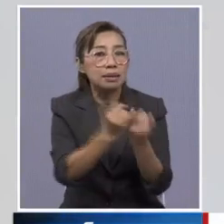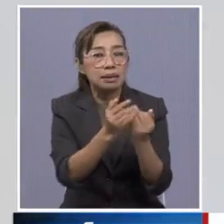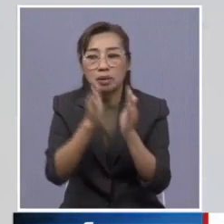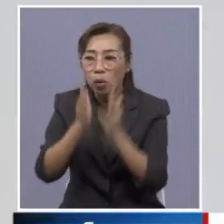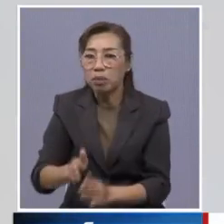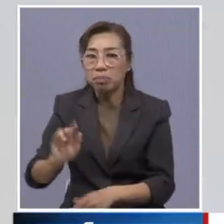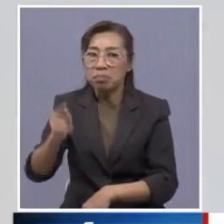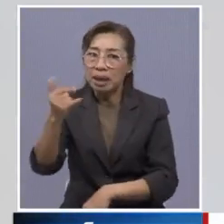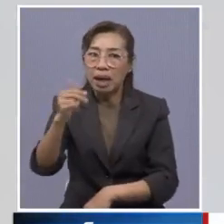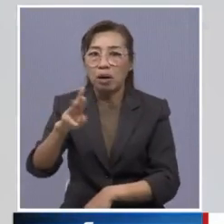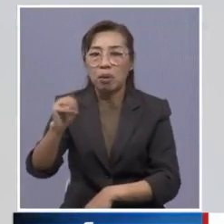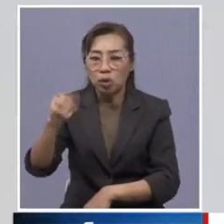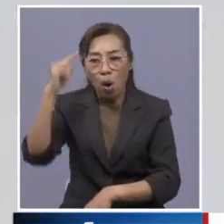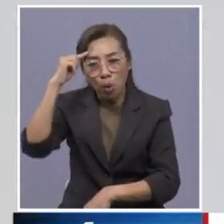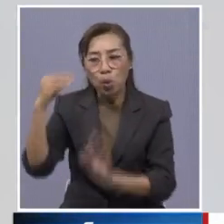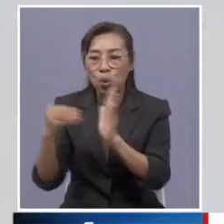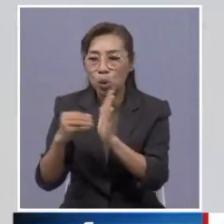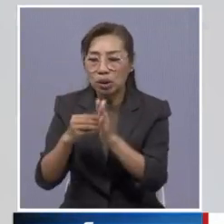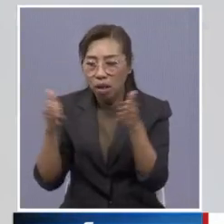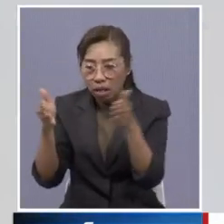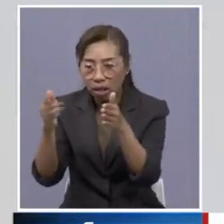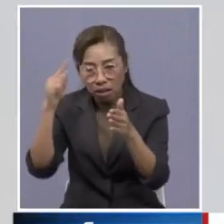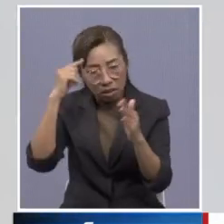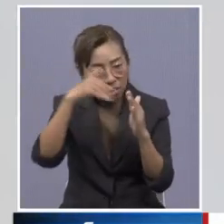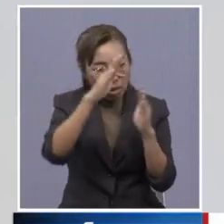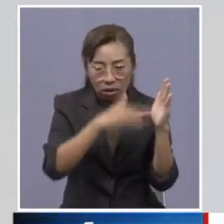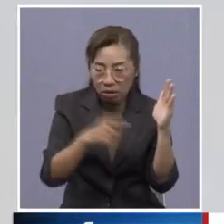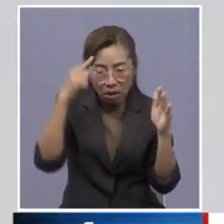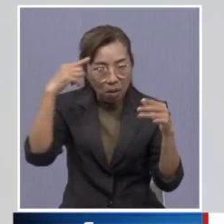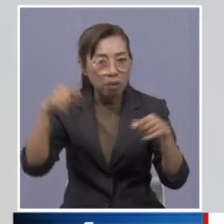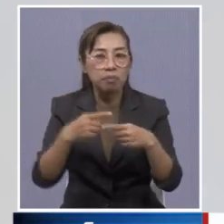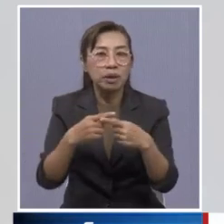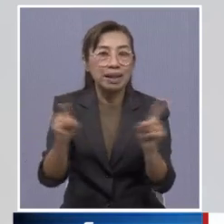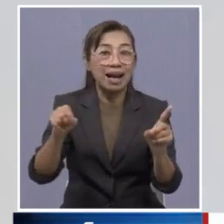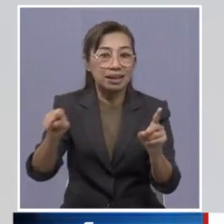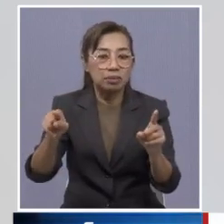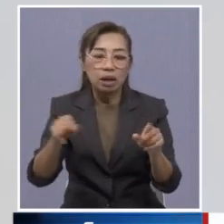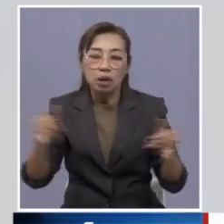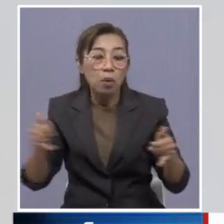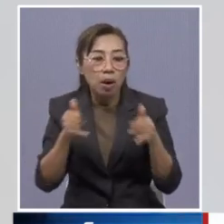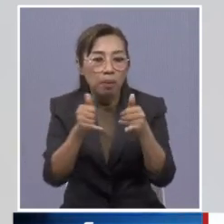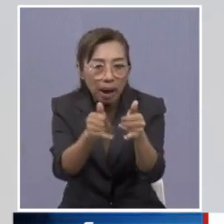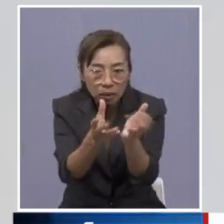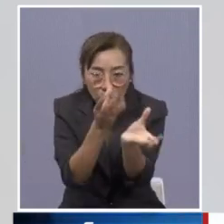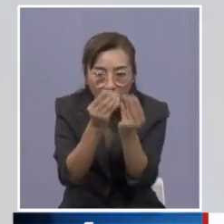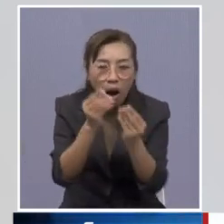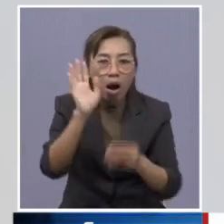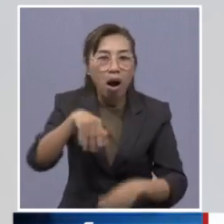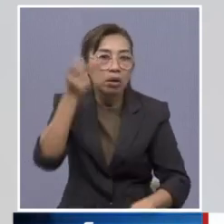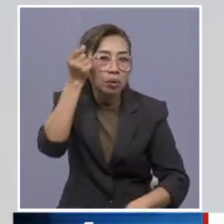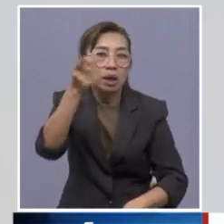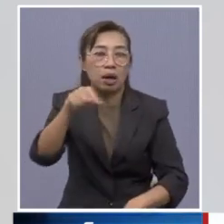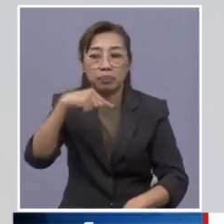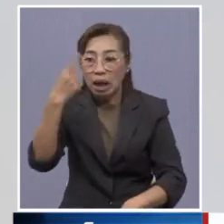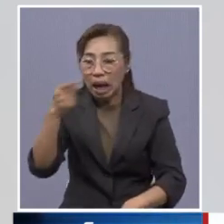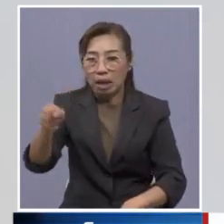กรุงเข้าใจบ้านนอกอาจจะบ้านนอกคนละจังหวัดจะได้เห็นจะได้รู้รู้จักเพราะฉะนั้นคนที่จะมาเป็นรัฐมนตรีสมัยหน้า